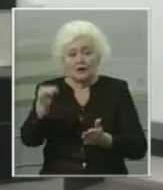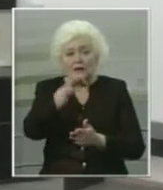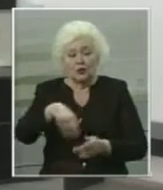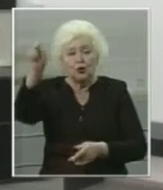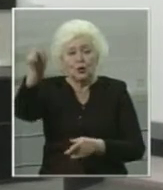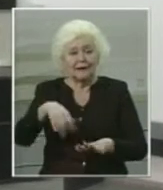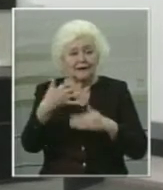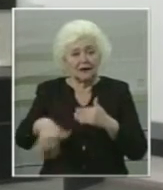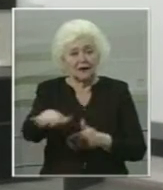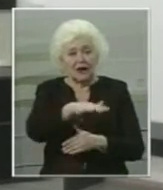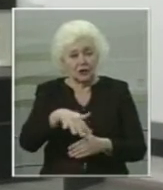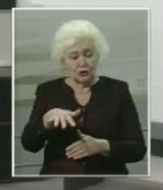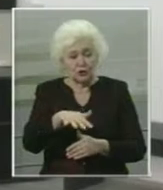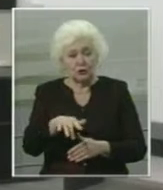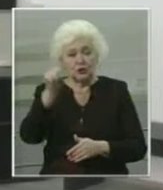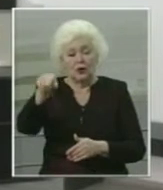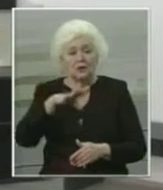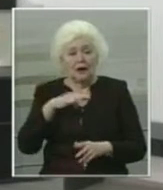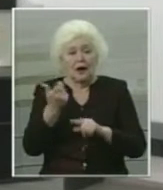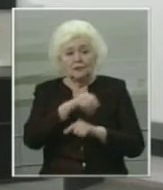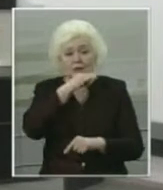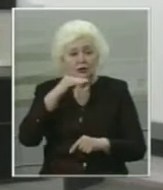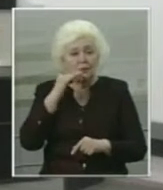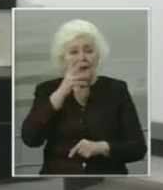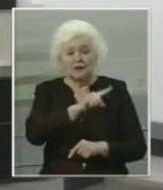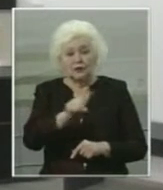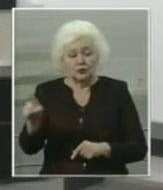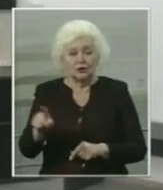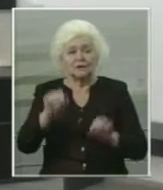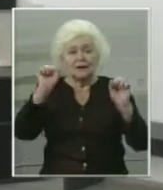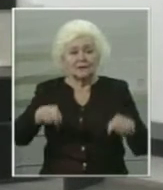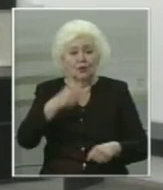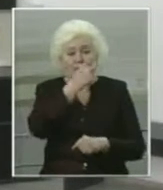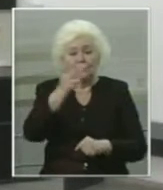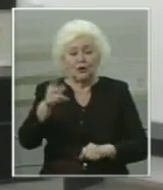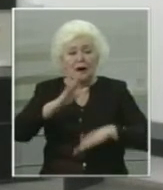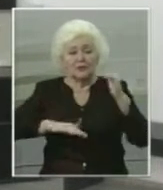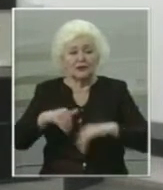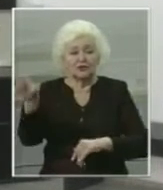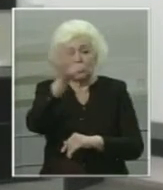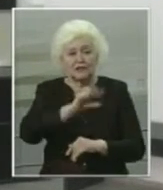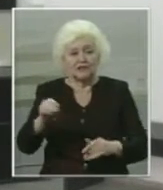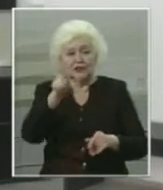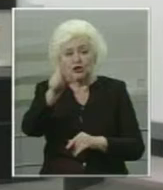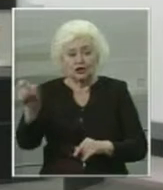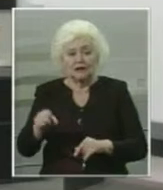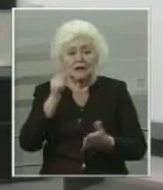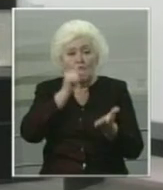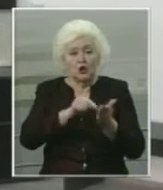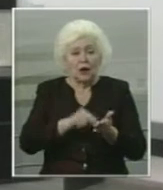на Херсонщину. Там вона була дуже багато часу, її змогли побачити практично всі жителі Луганської